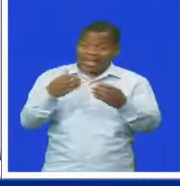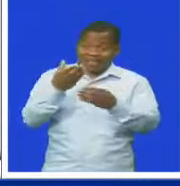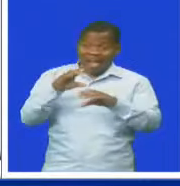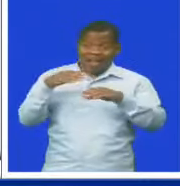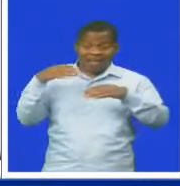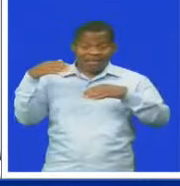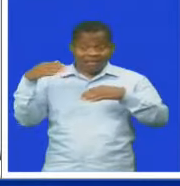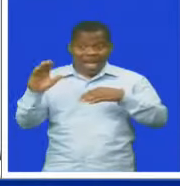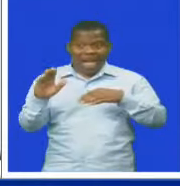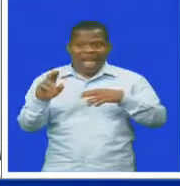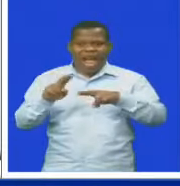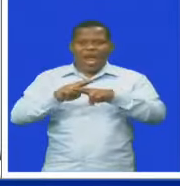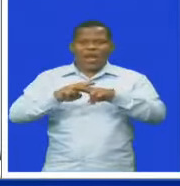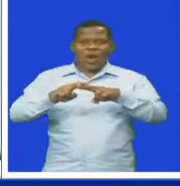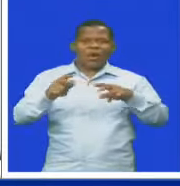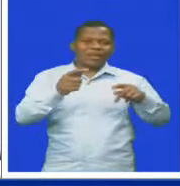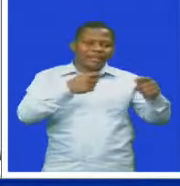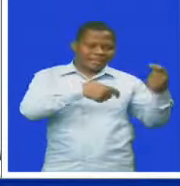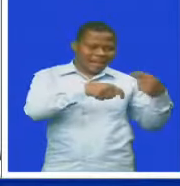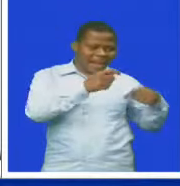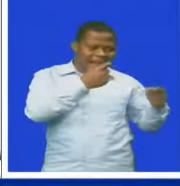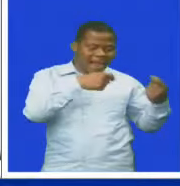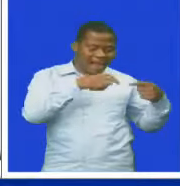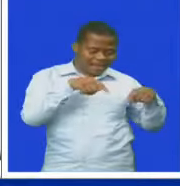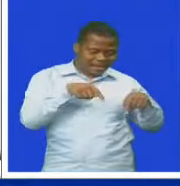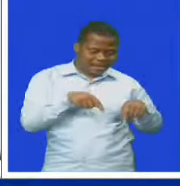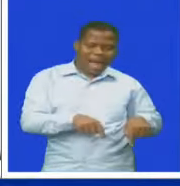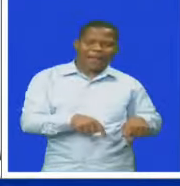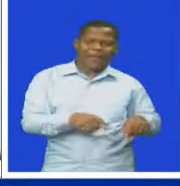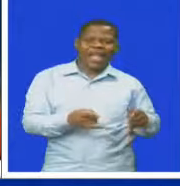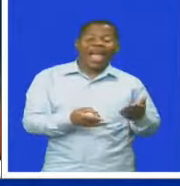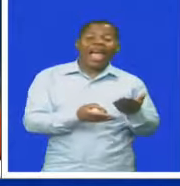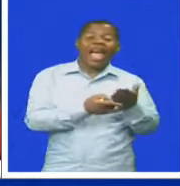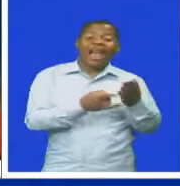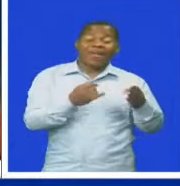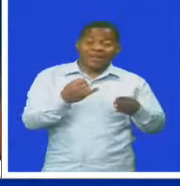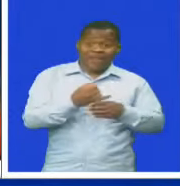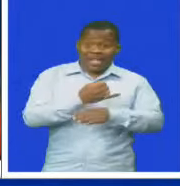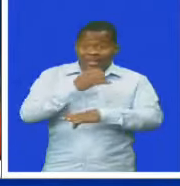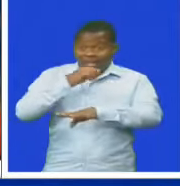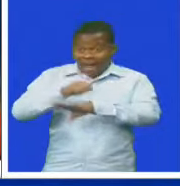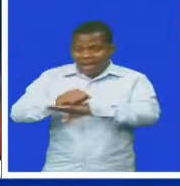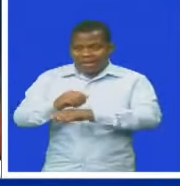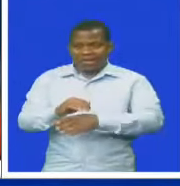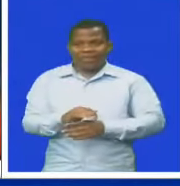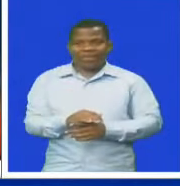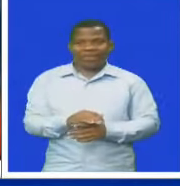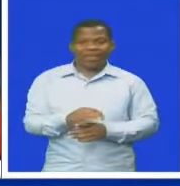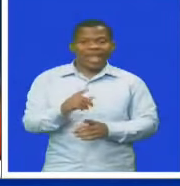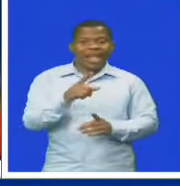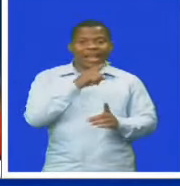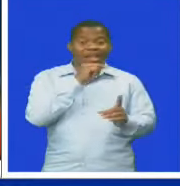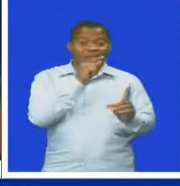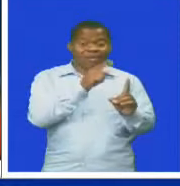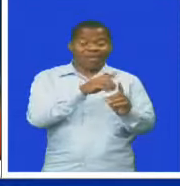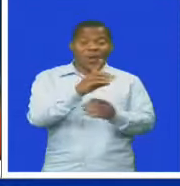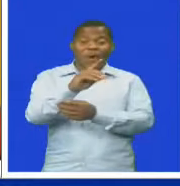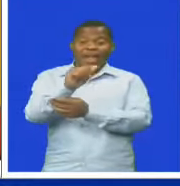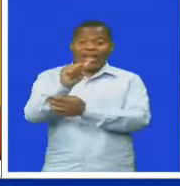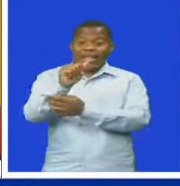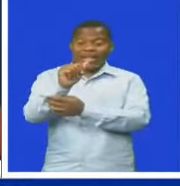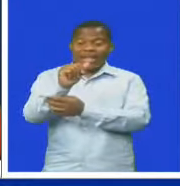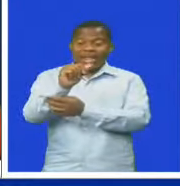Vusi Dlamini umchumanisi kulelibandla uyachaza ukuthi lolu hlelo lutawusebenza kanjani. tineng tindlela tekubhadala